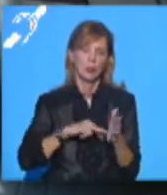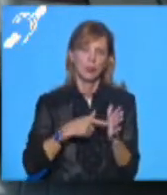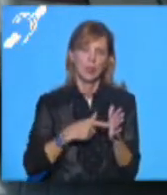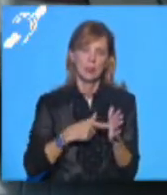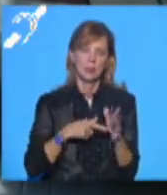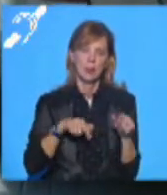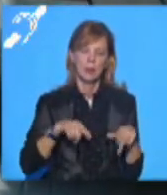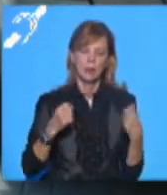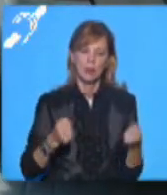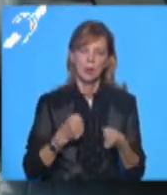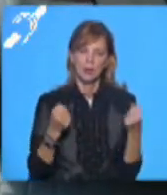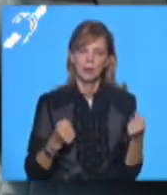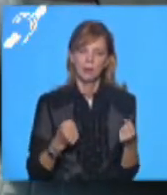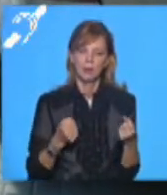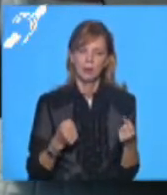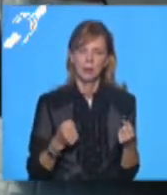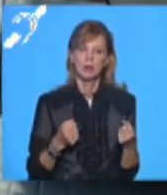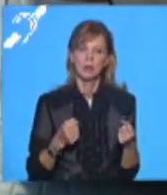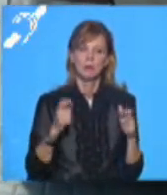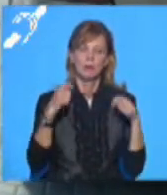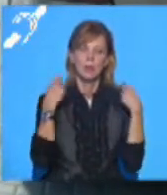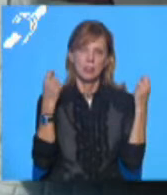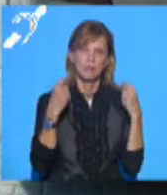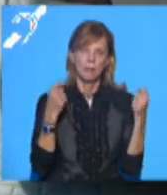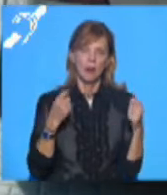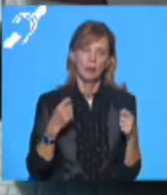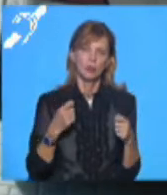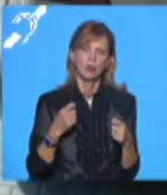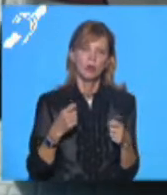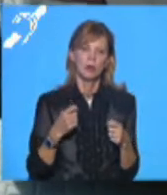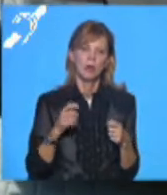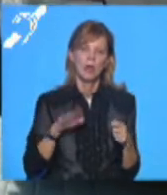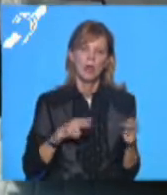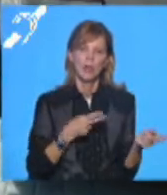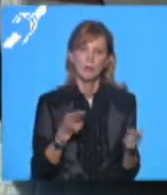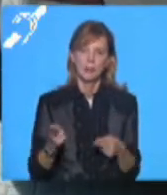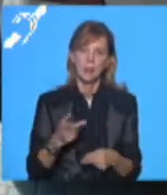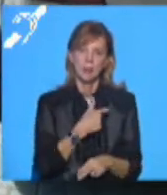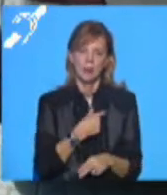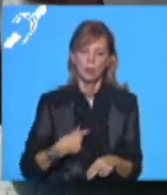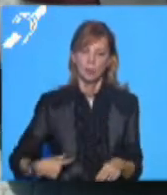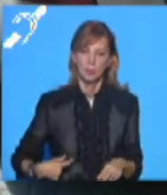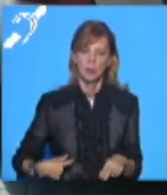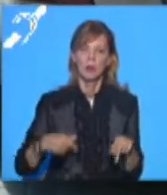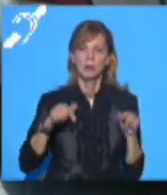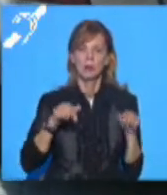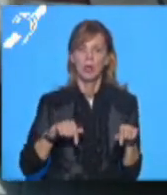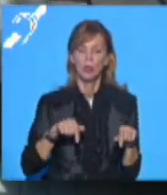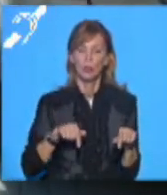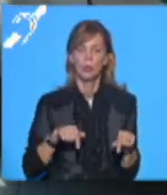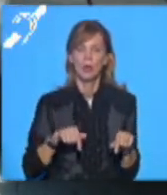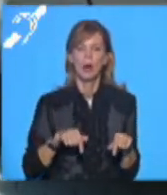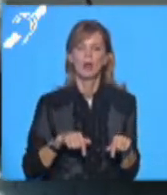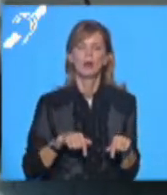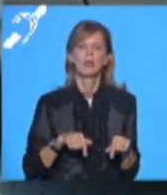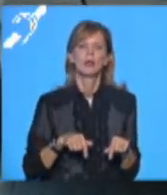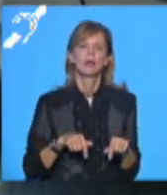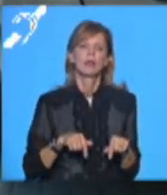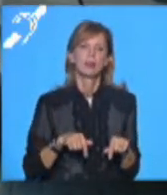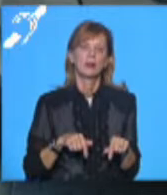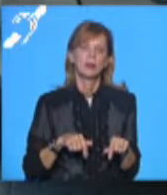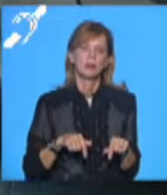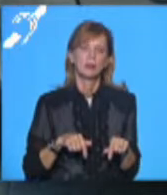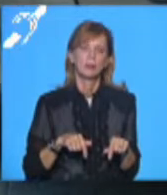la activitățile organizate în cadrul Festivalului Smochinilor la invitația domnului primar, de asta dată la ediția